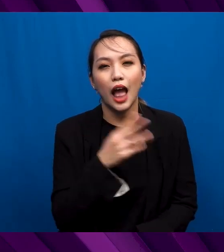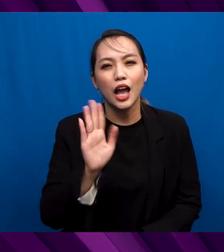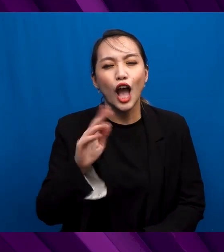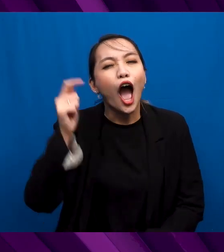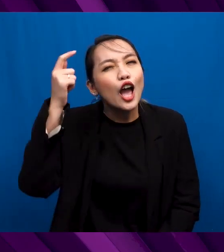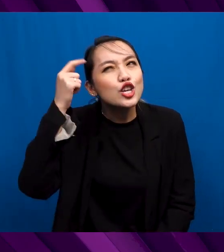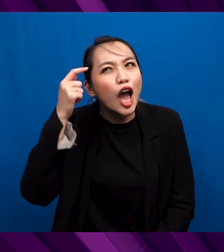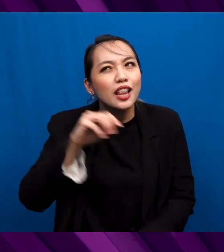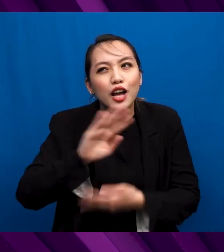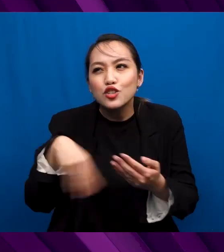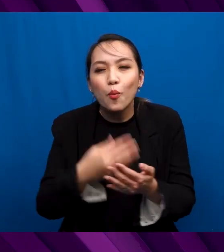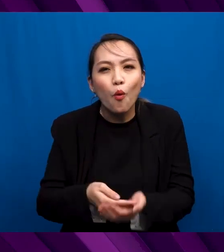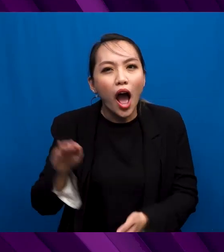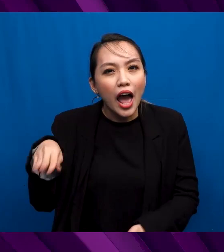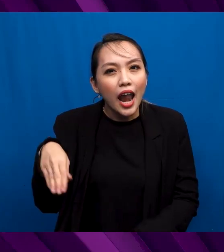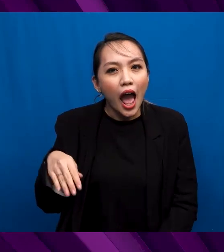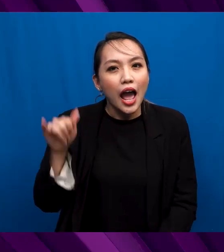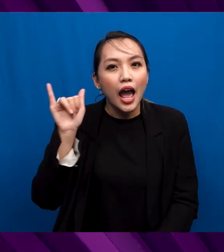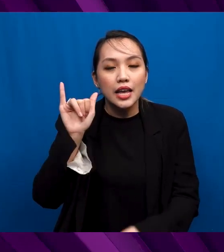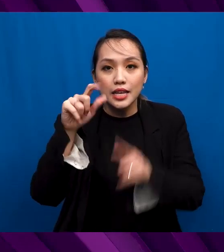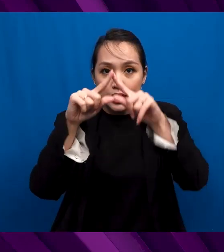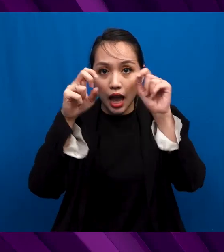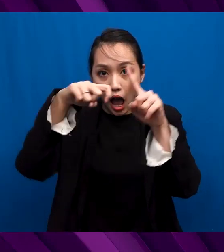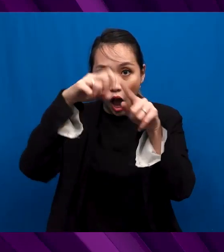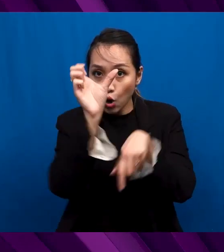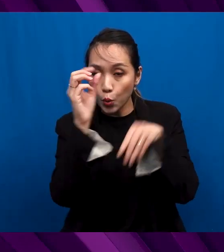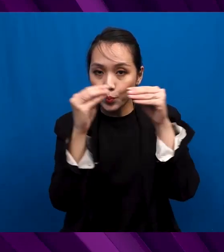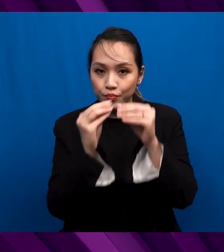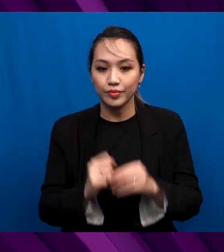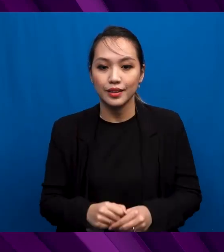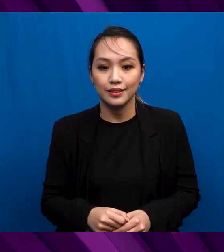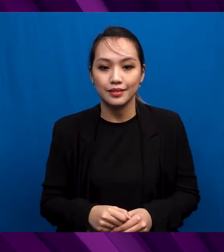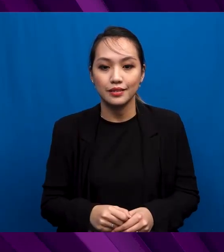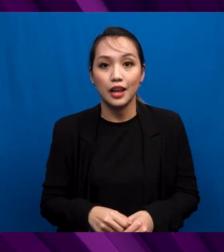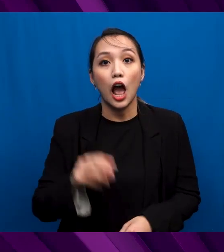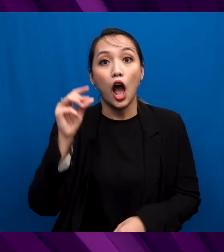anak Yakub. Tapi kalau Ruben, hampir semua harusnya mengerti bahwa dia anak sulung.